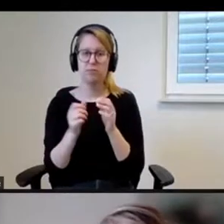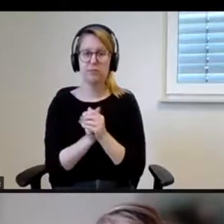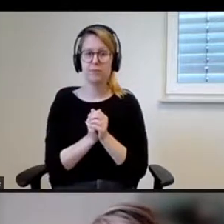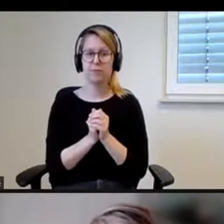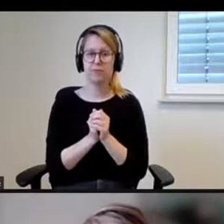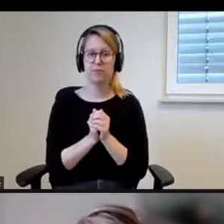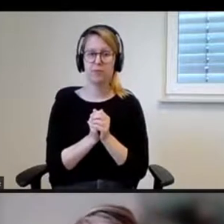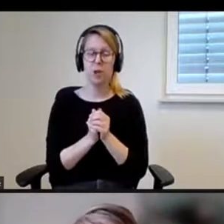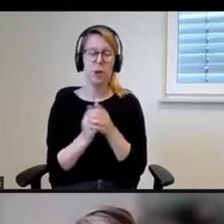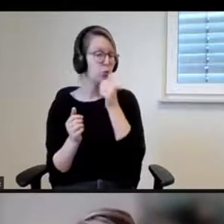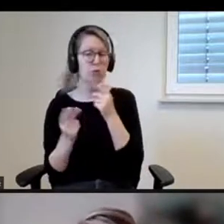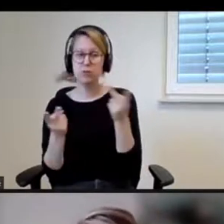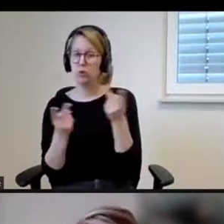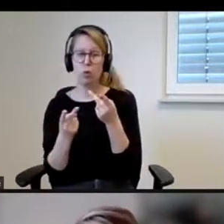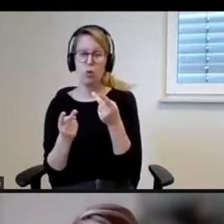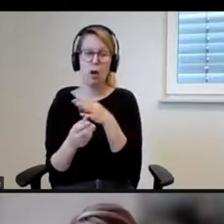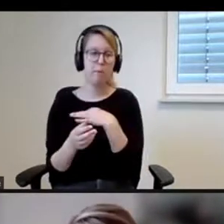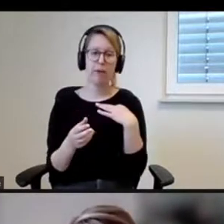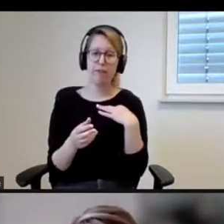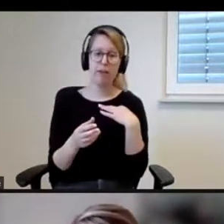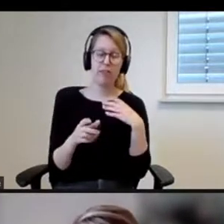Leben teilzuhaben.